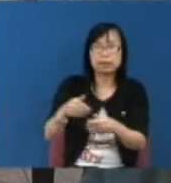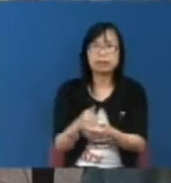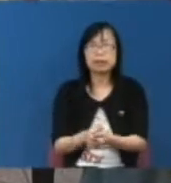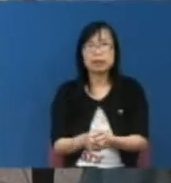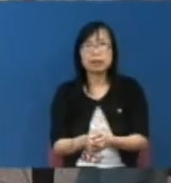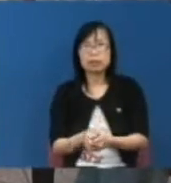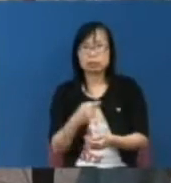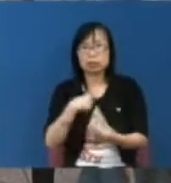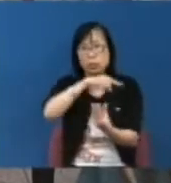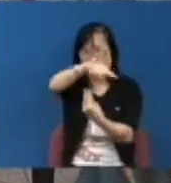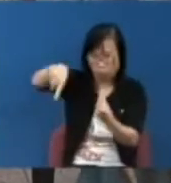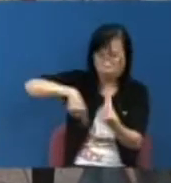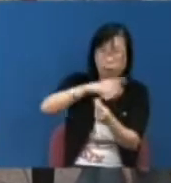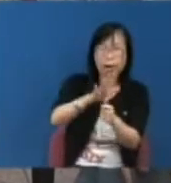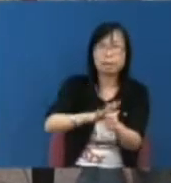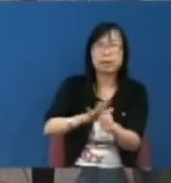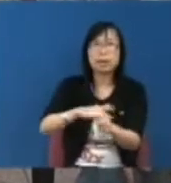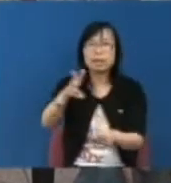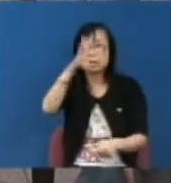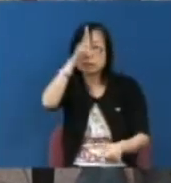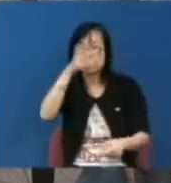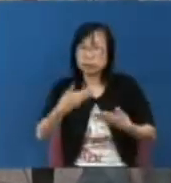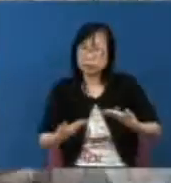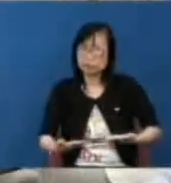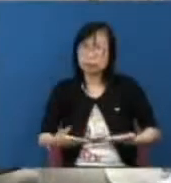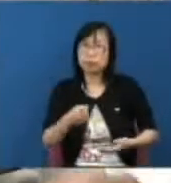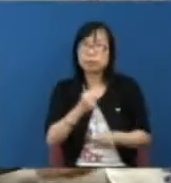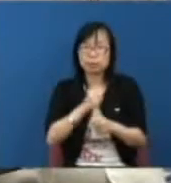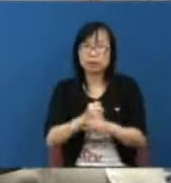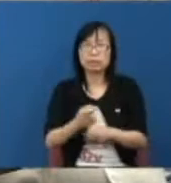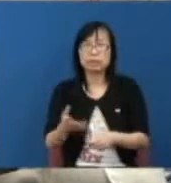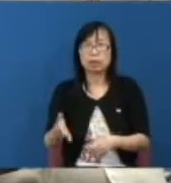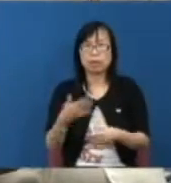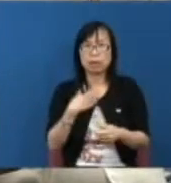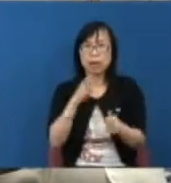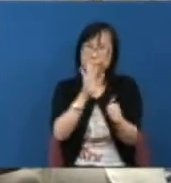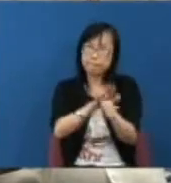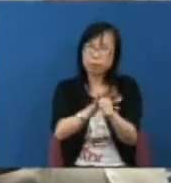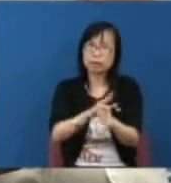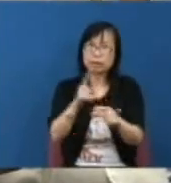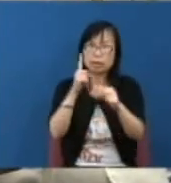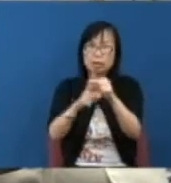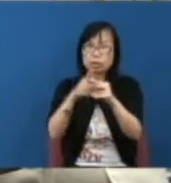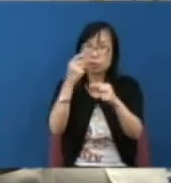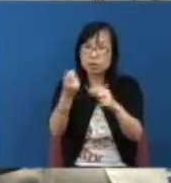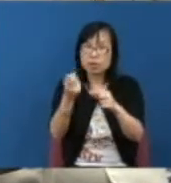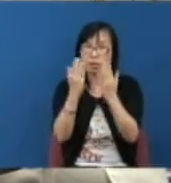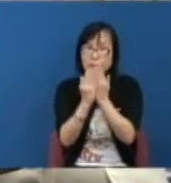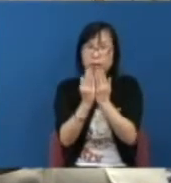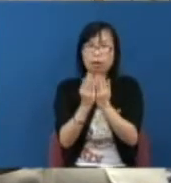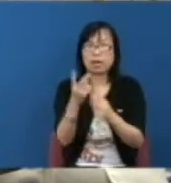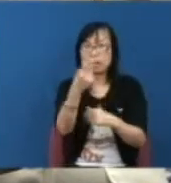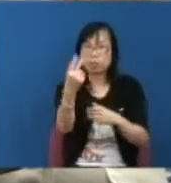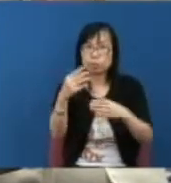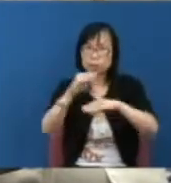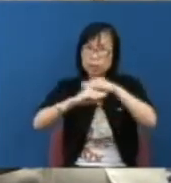於成個環境都有。 但其實咧，而家政府係做緊呢樣嘢嘅。譬如個人嚟講，其實我幫緊啲中小學咧，其實做緊一個嗰啲 green roofing，